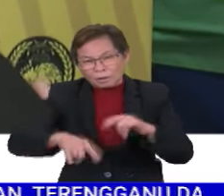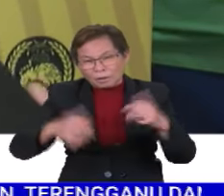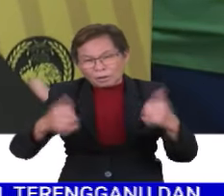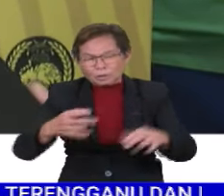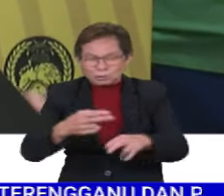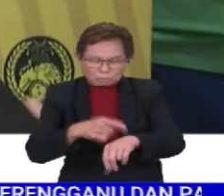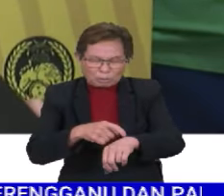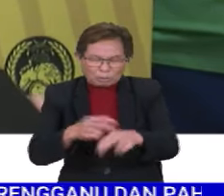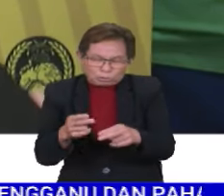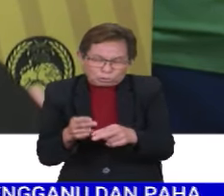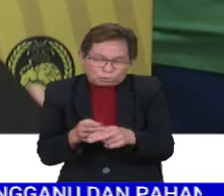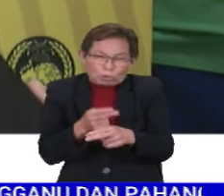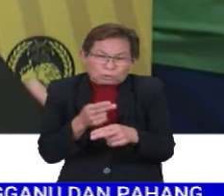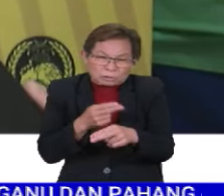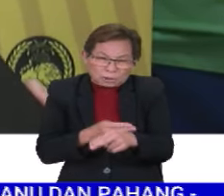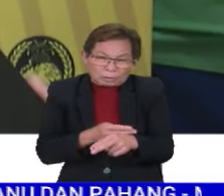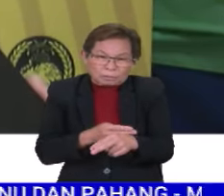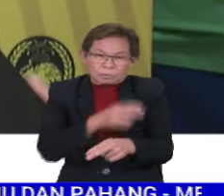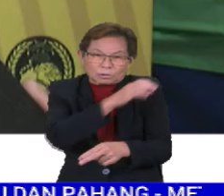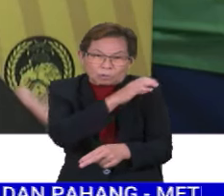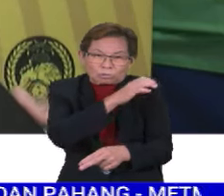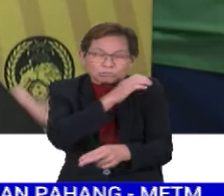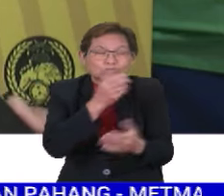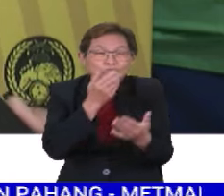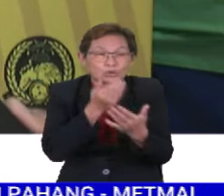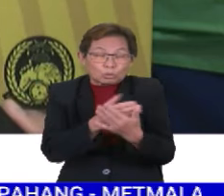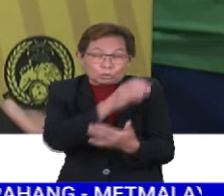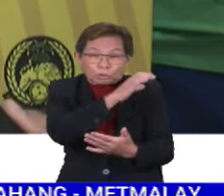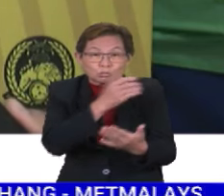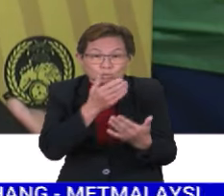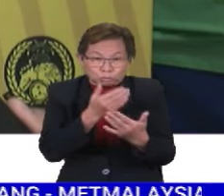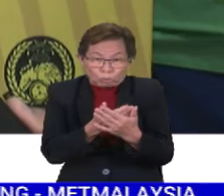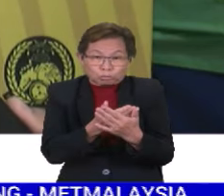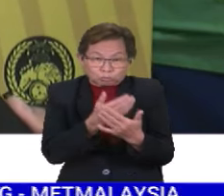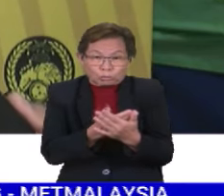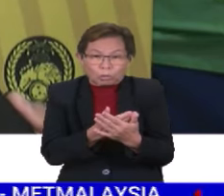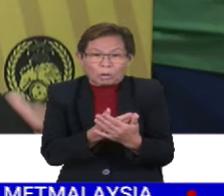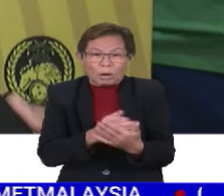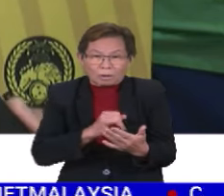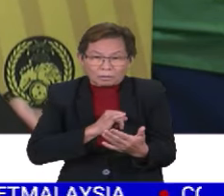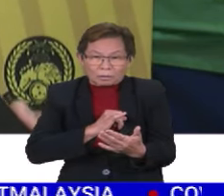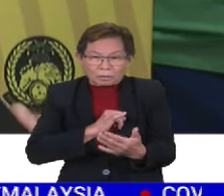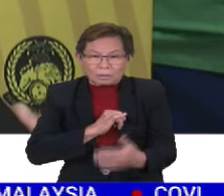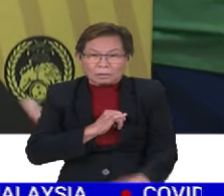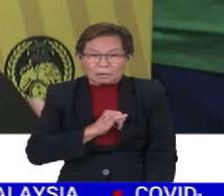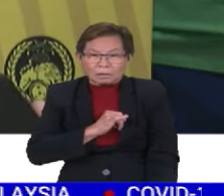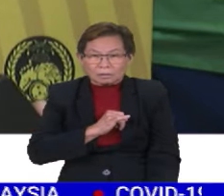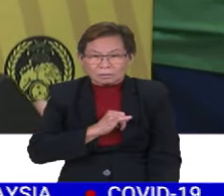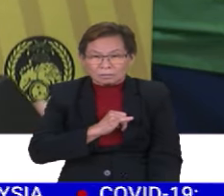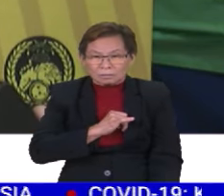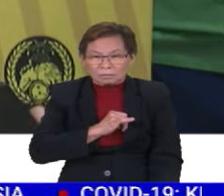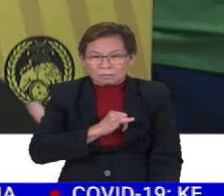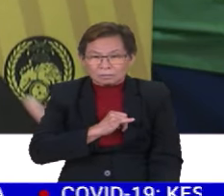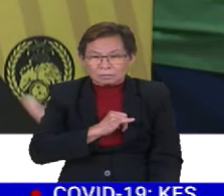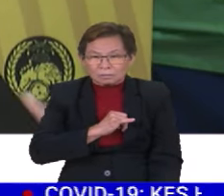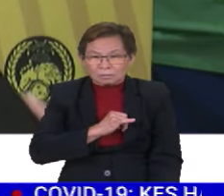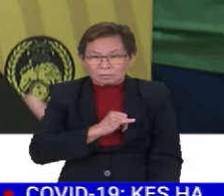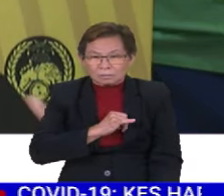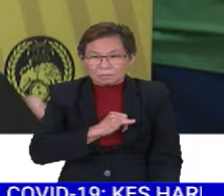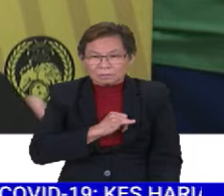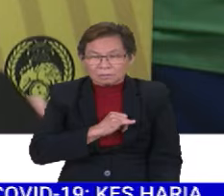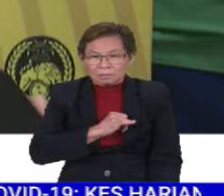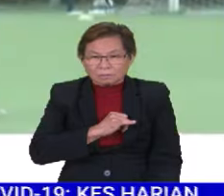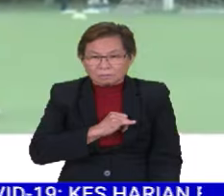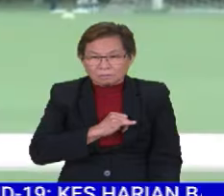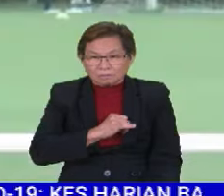short time, but the coach is good and he has their own scout. So I think he was choosing me by what he